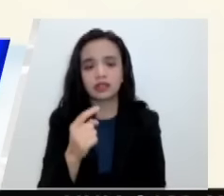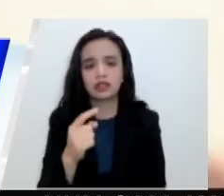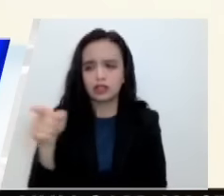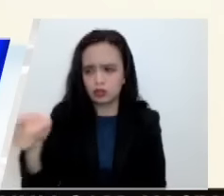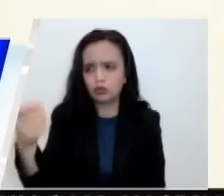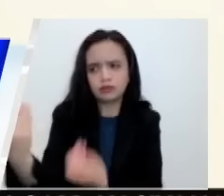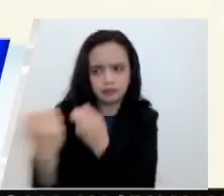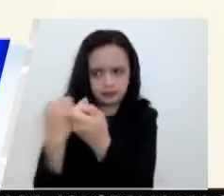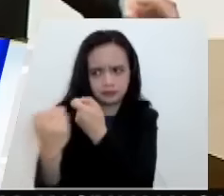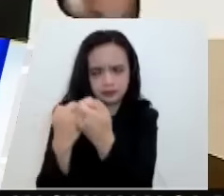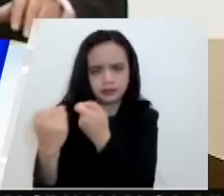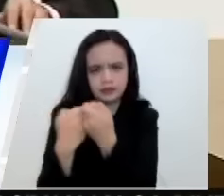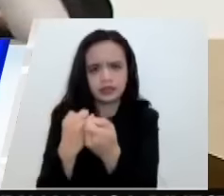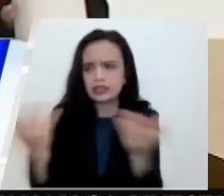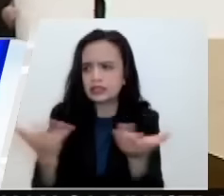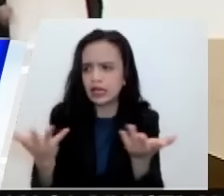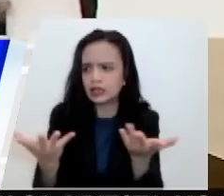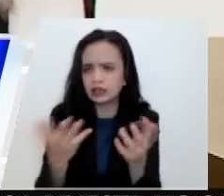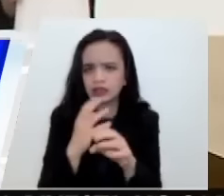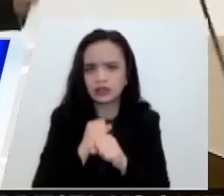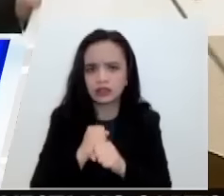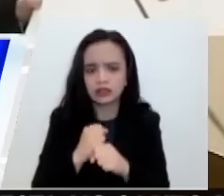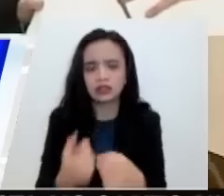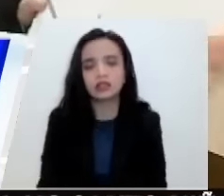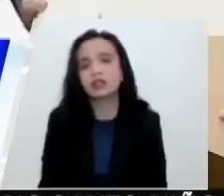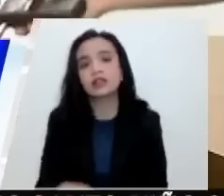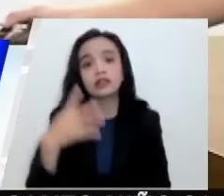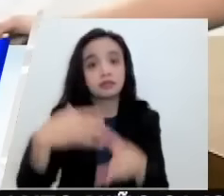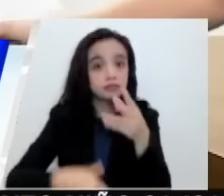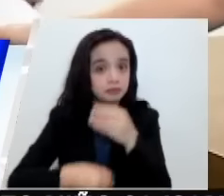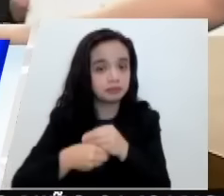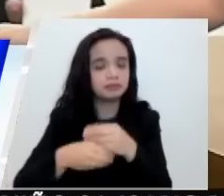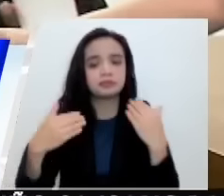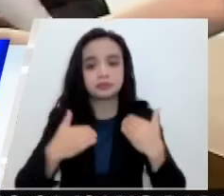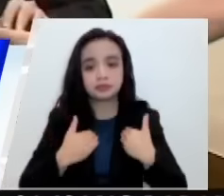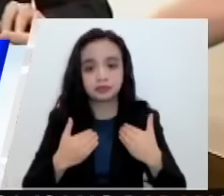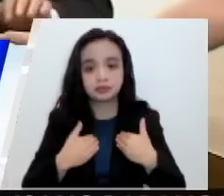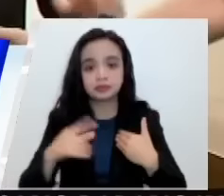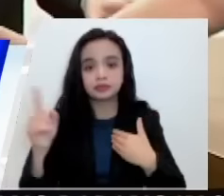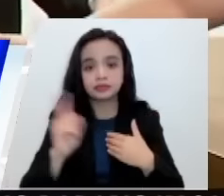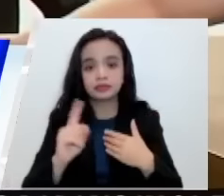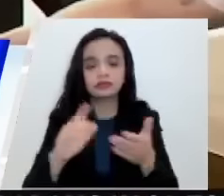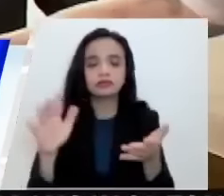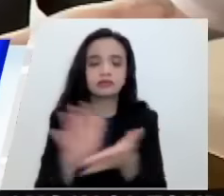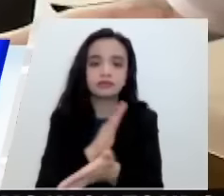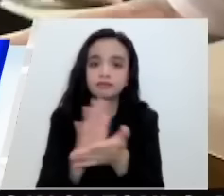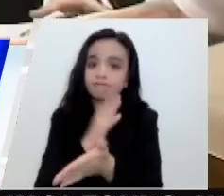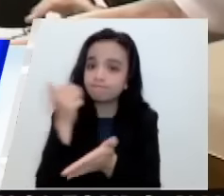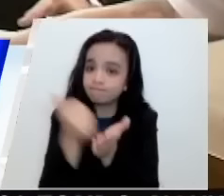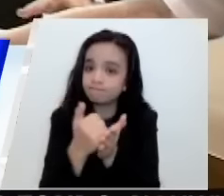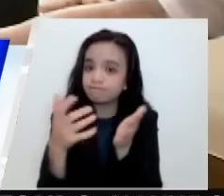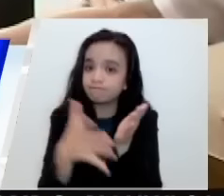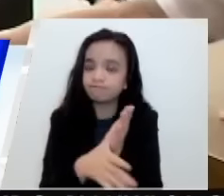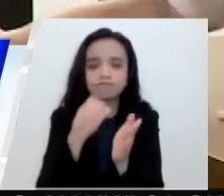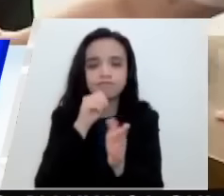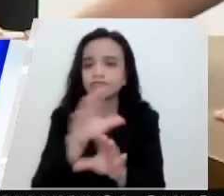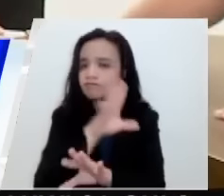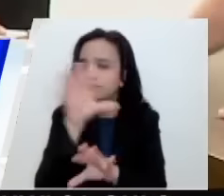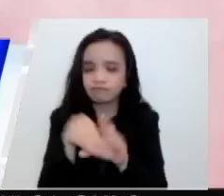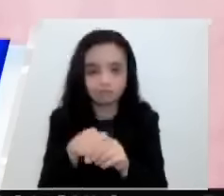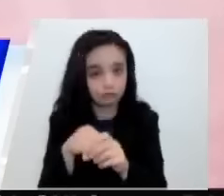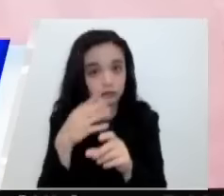saan mo nakuha yan? Dagdag ni Abalos, meron pa nga rin COMELEC Unbank Resolution na nagsasabing exempted o hindi kasali ang mga elected